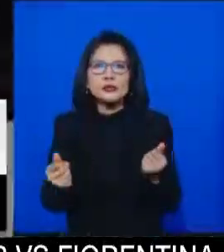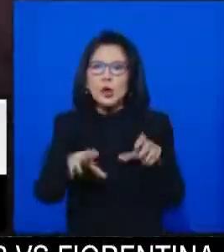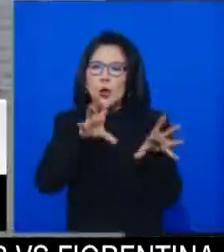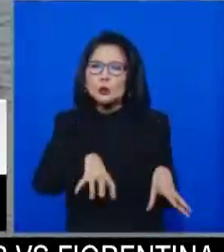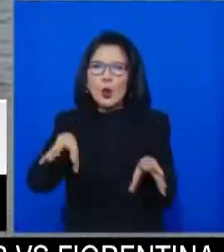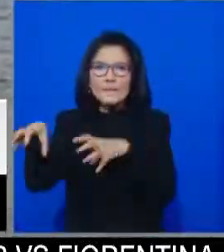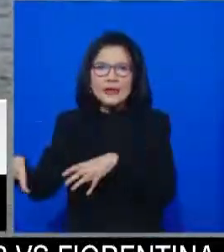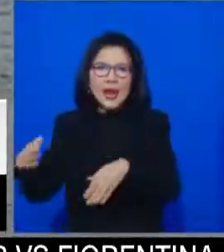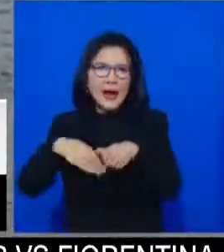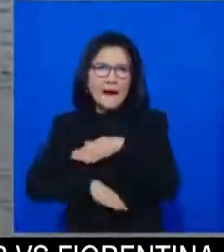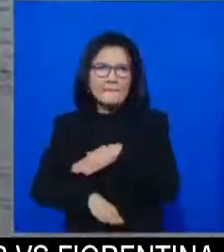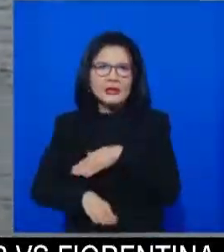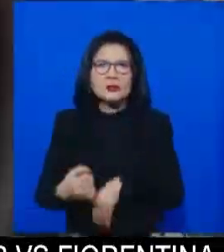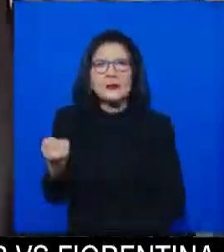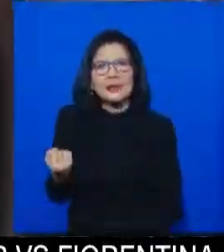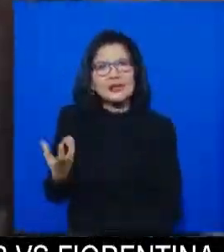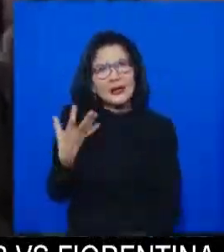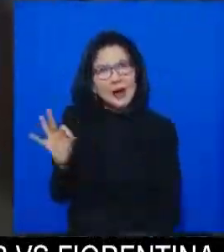pedagang masuk ke dalam pasar.